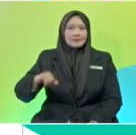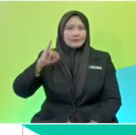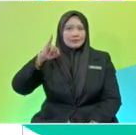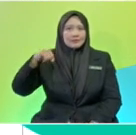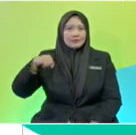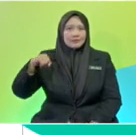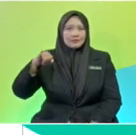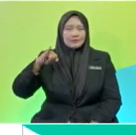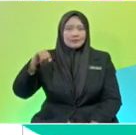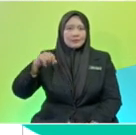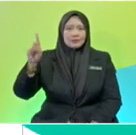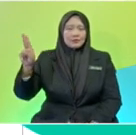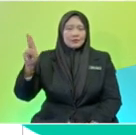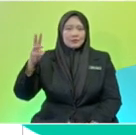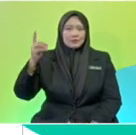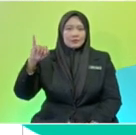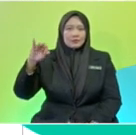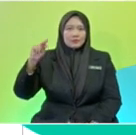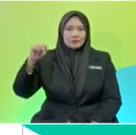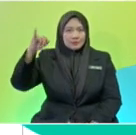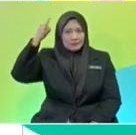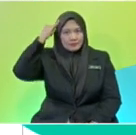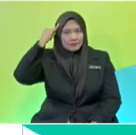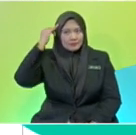dan yang terakhir kita ada SCTV